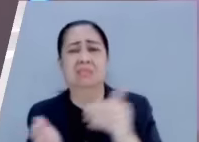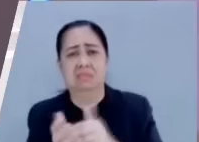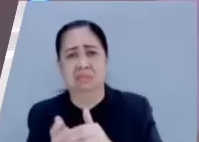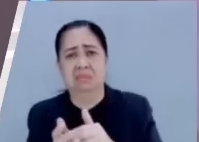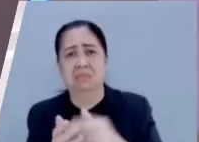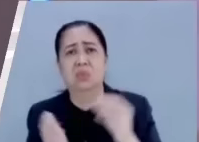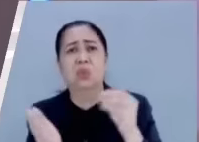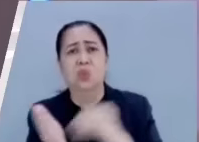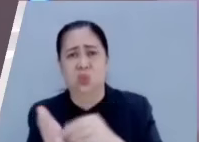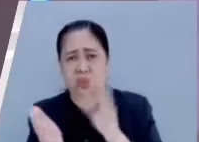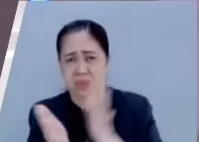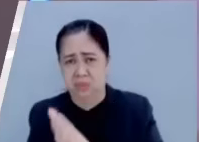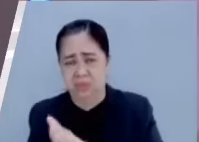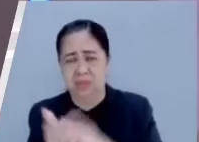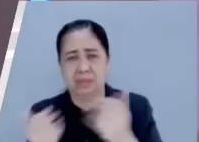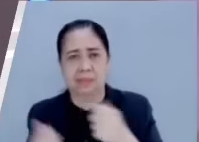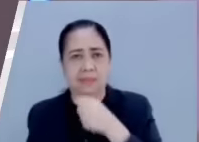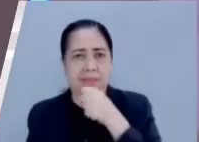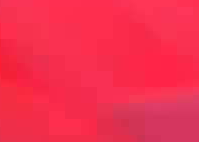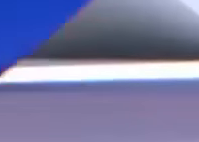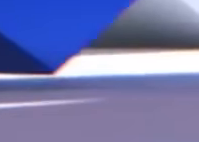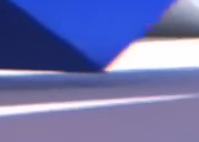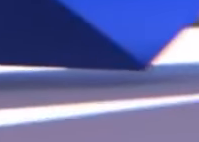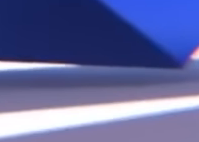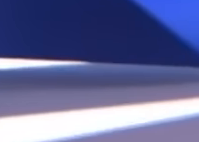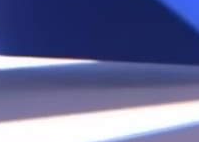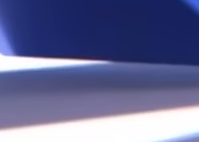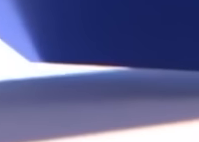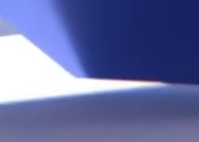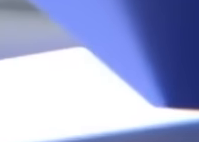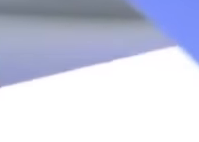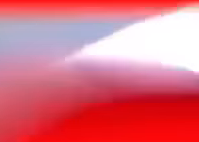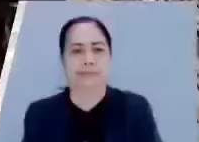umutang. Nakatutok si Jonathan Andal.